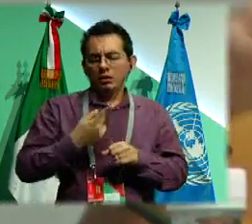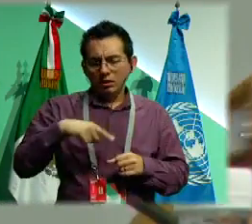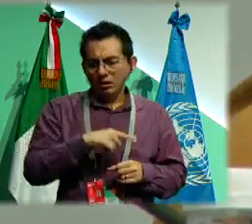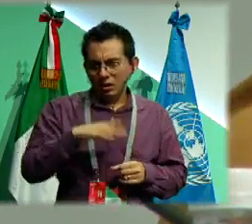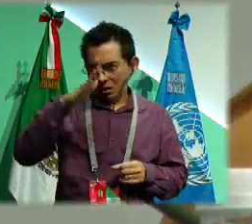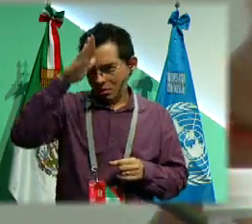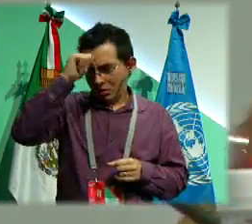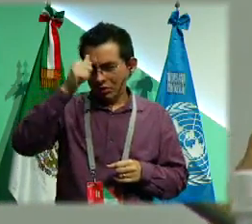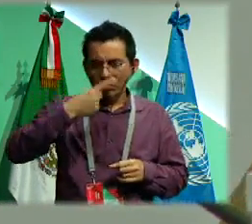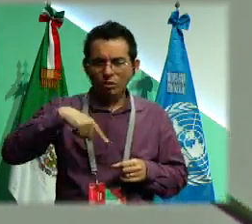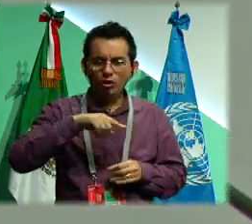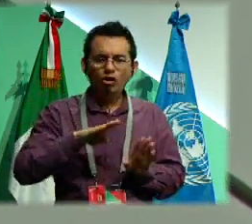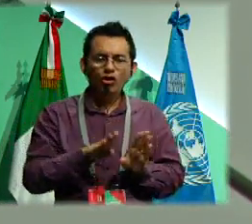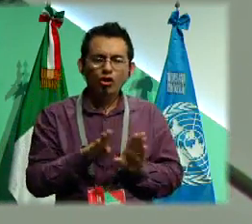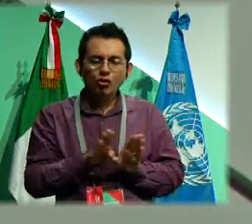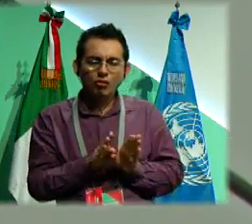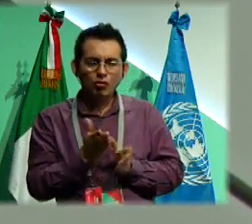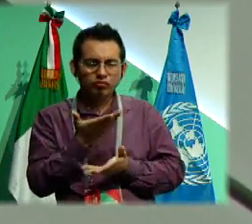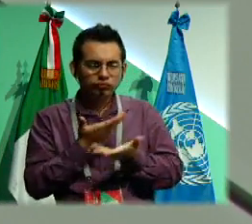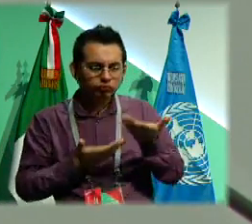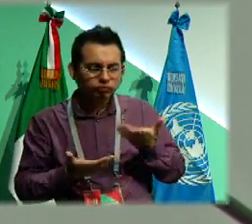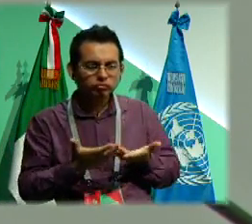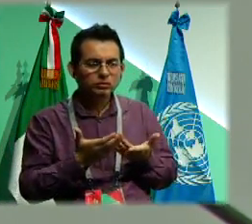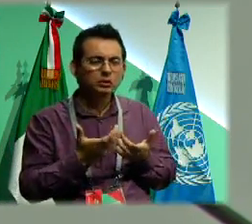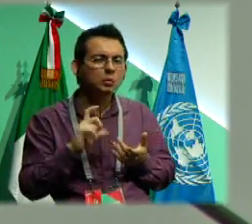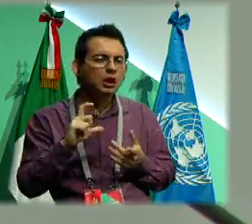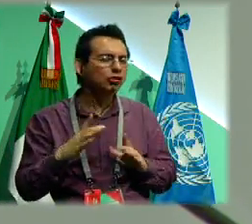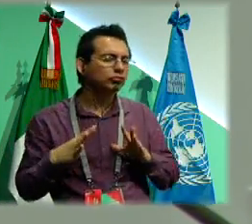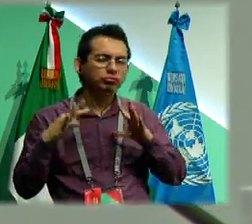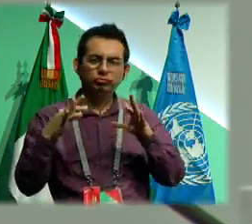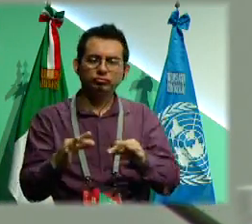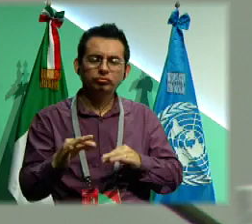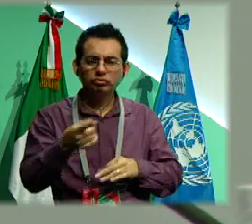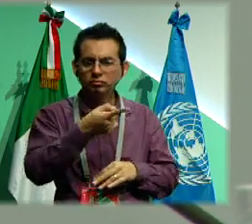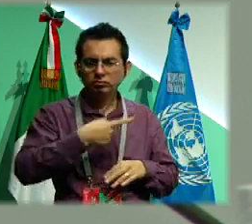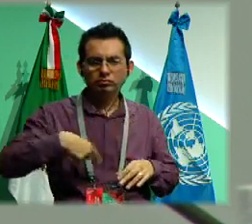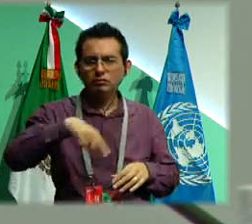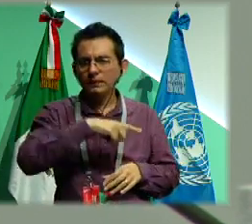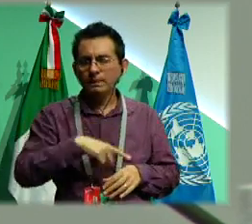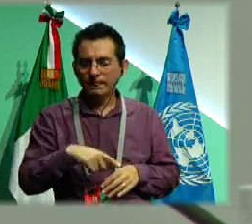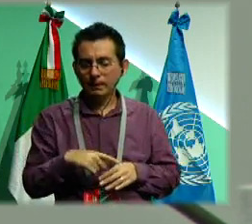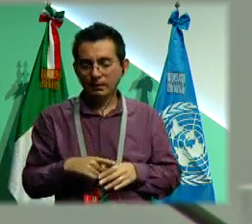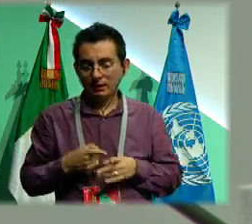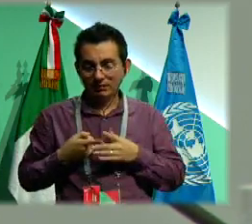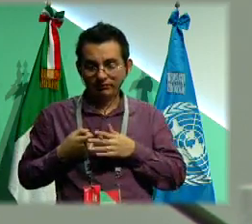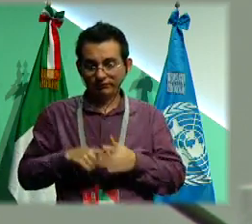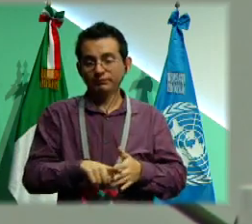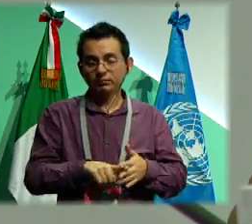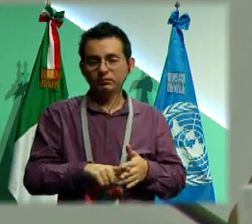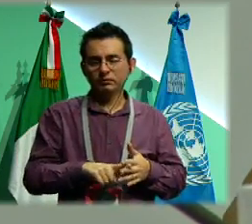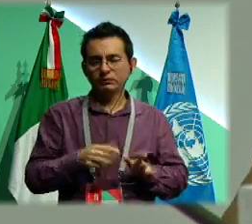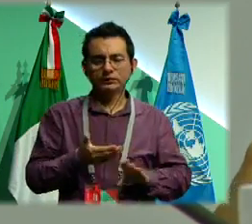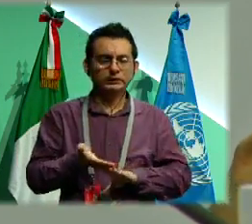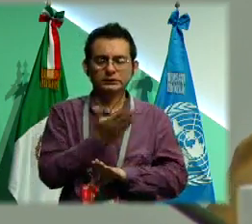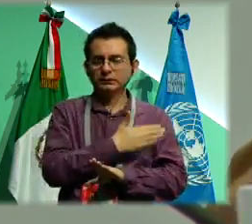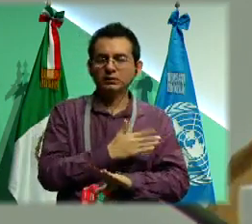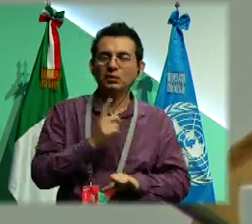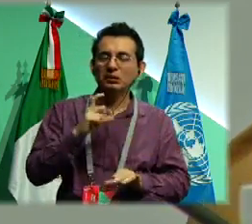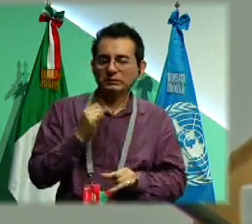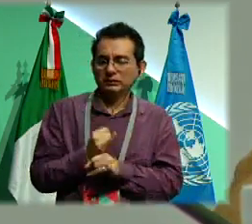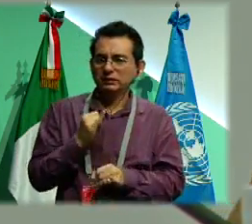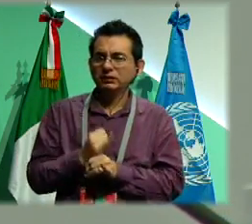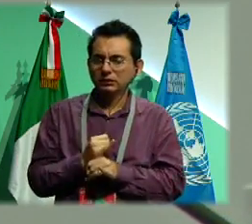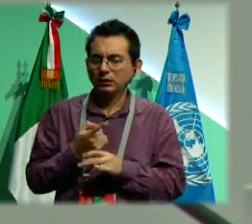Les accords de libre-échange ont commencé au moment où l'Internet s'est étendu. Il y a des